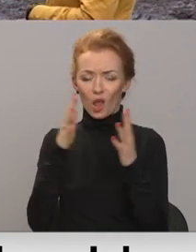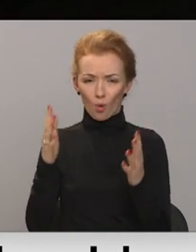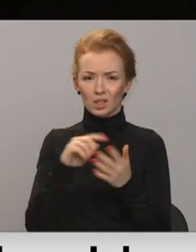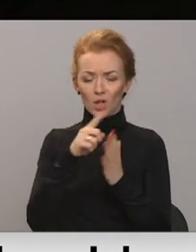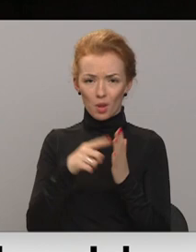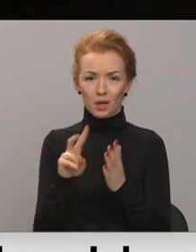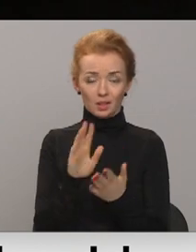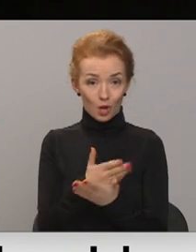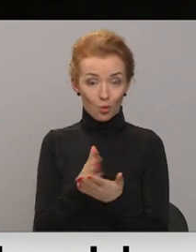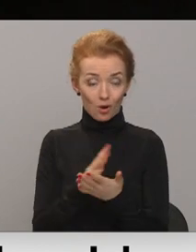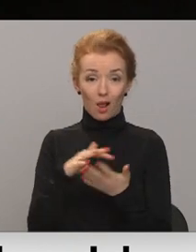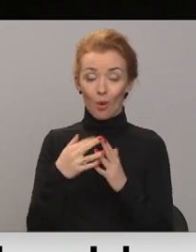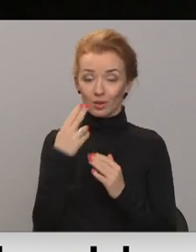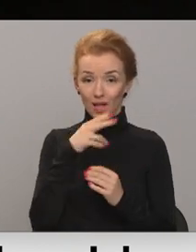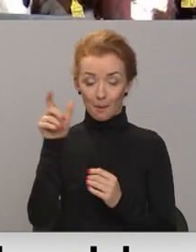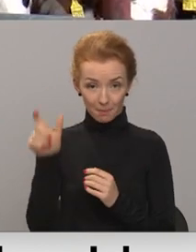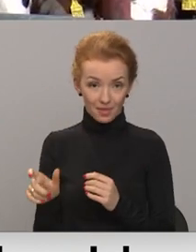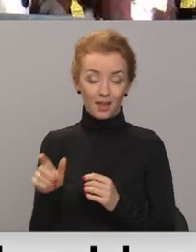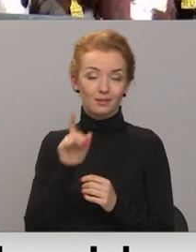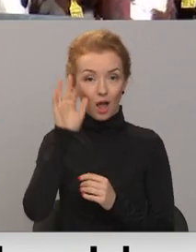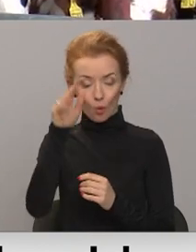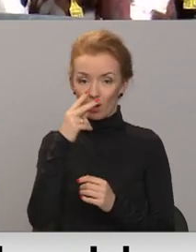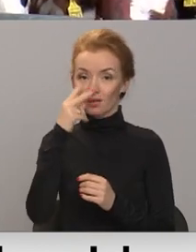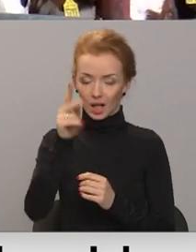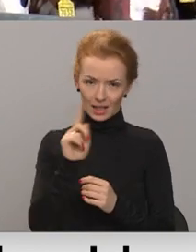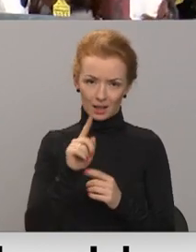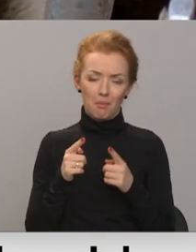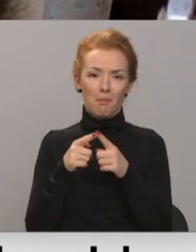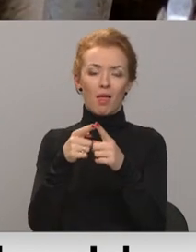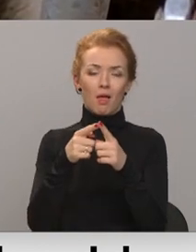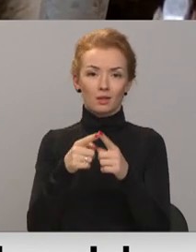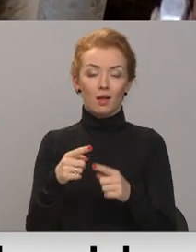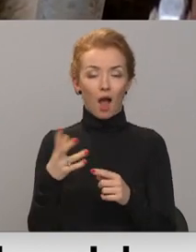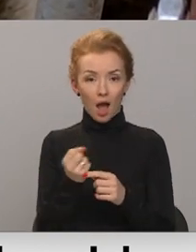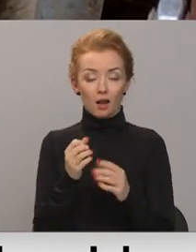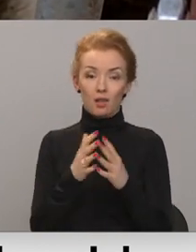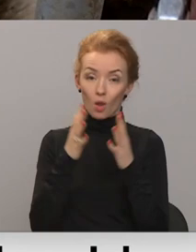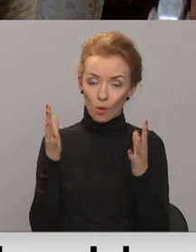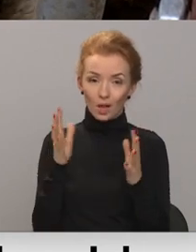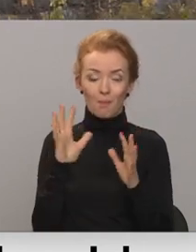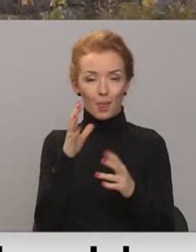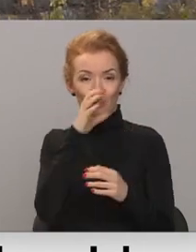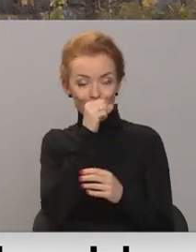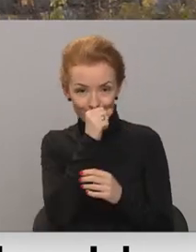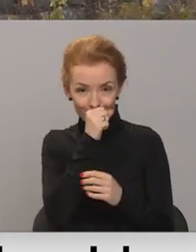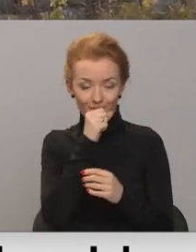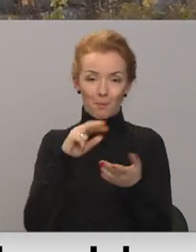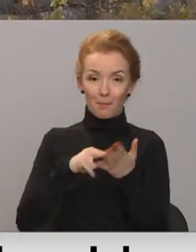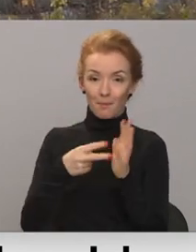jautājumu, lauksaimnieks Lauris Ikaunieks nākotnē raugās perspektīvi ar vairākām, bet vēl pagaidām noslēpumā turētām